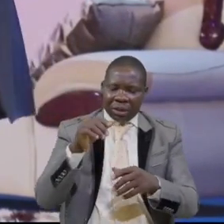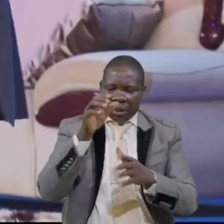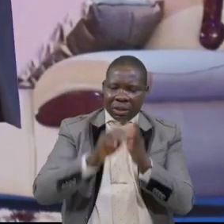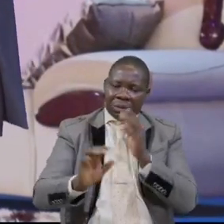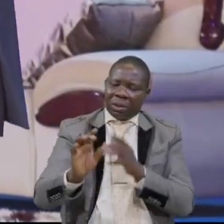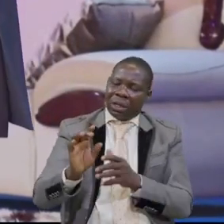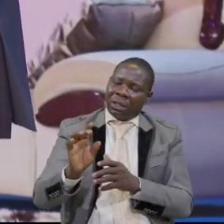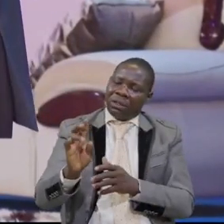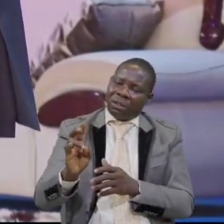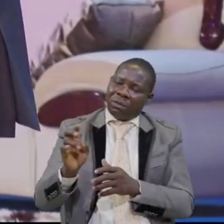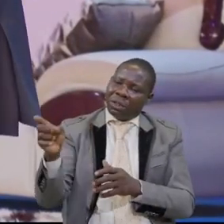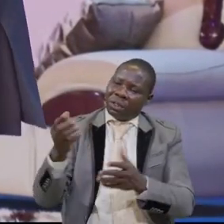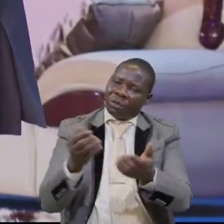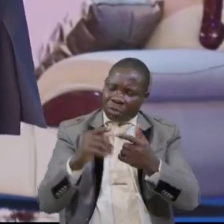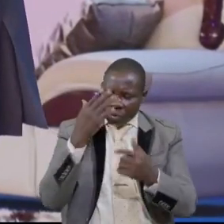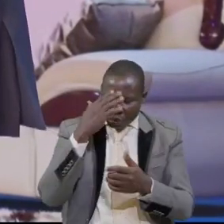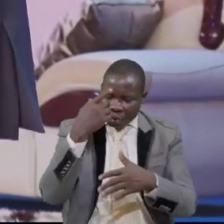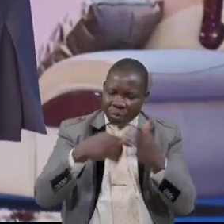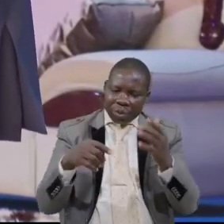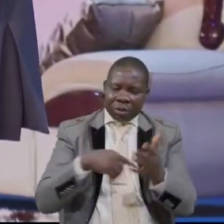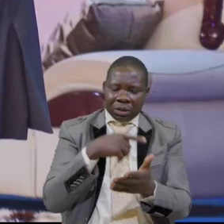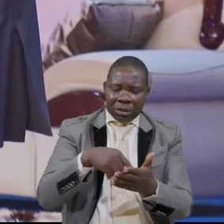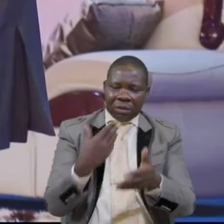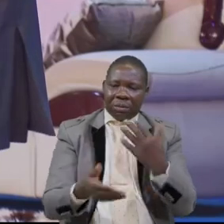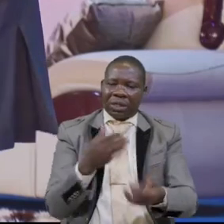cela voulait dire. Douzièmement,